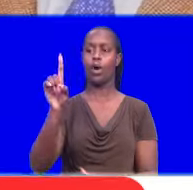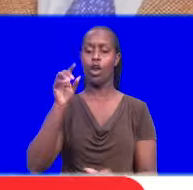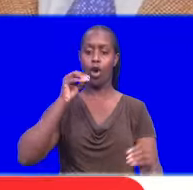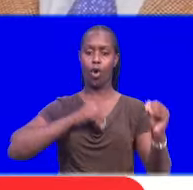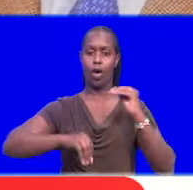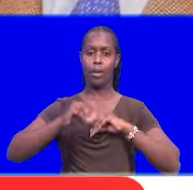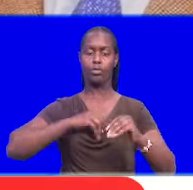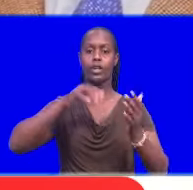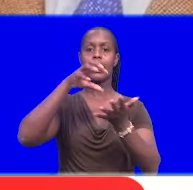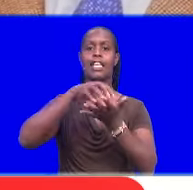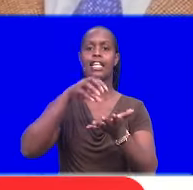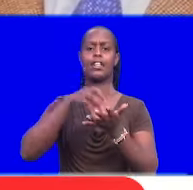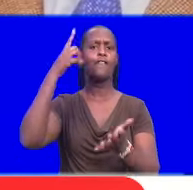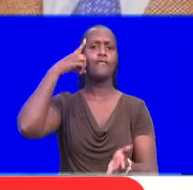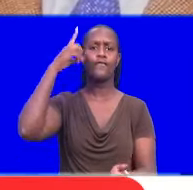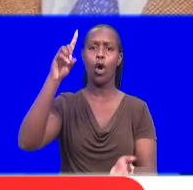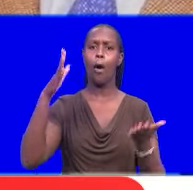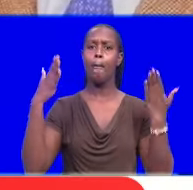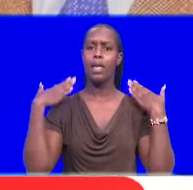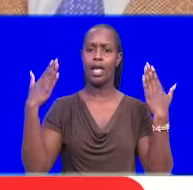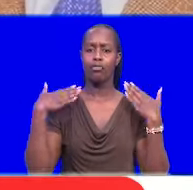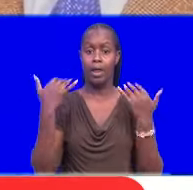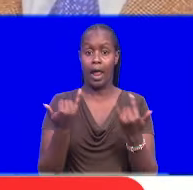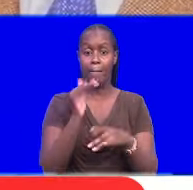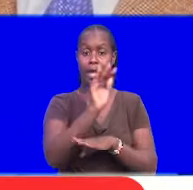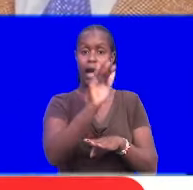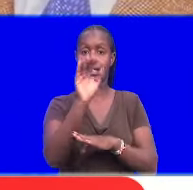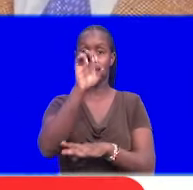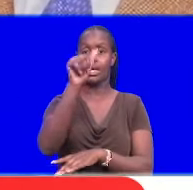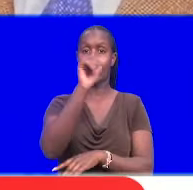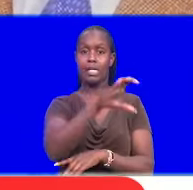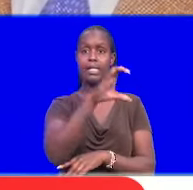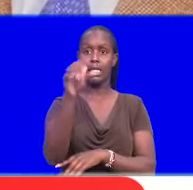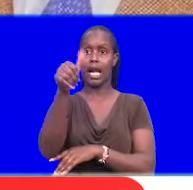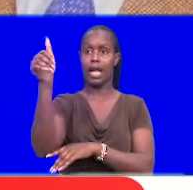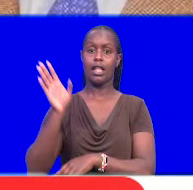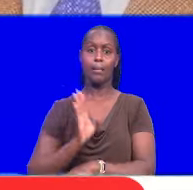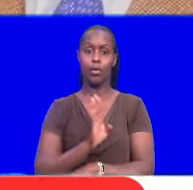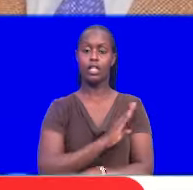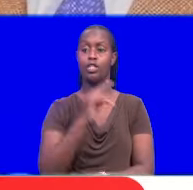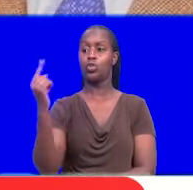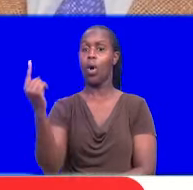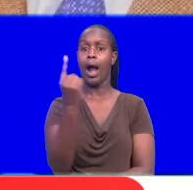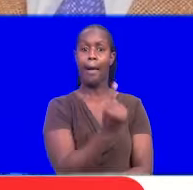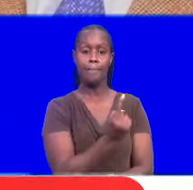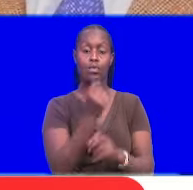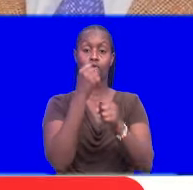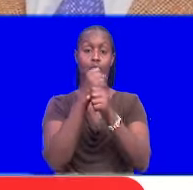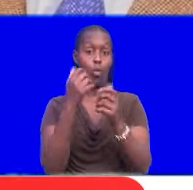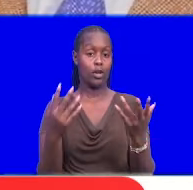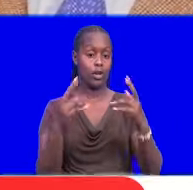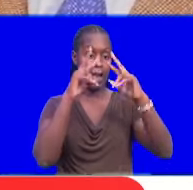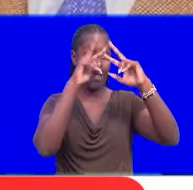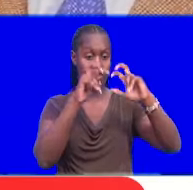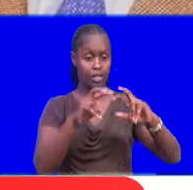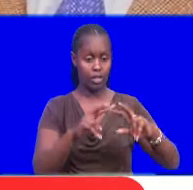for Meru County. So I hunch the EACC and other bodies to come and gently investigate. And if they